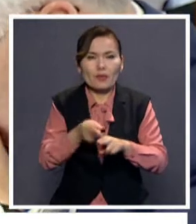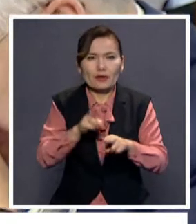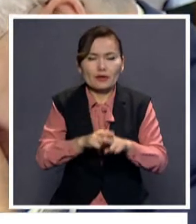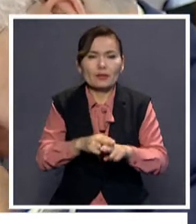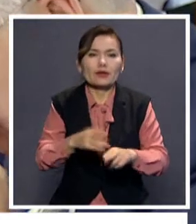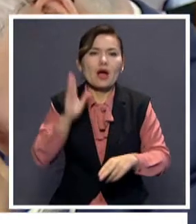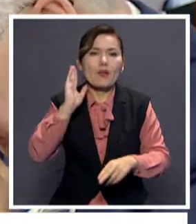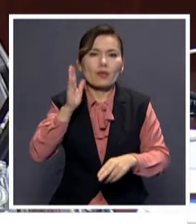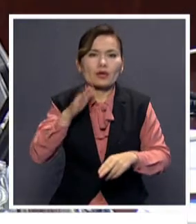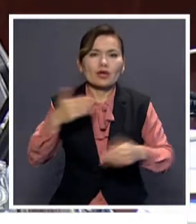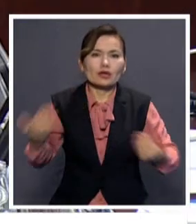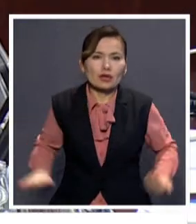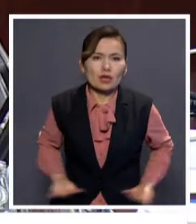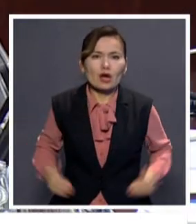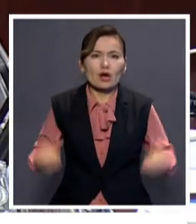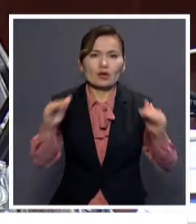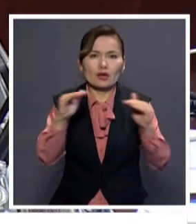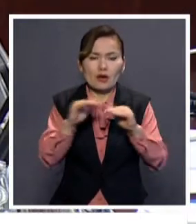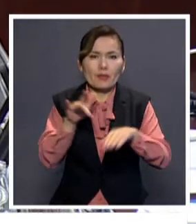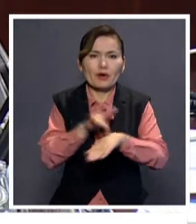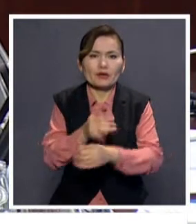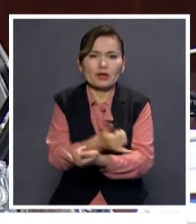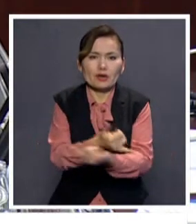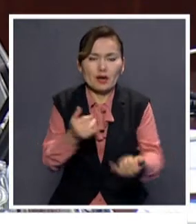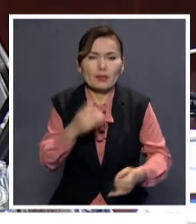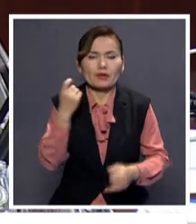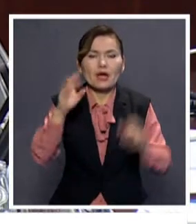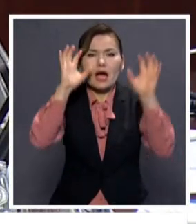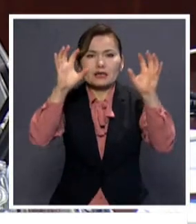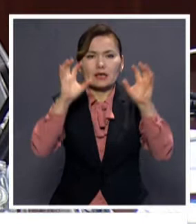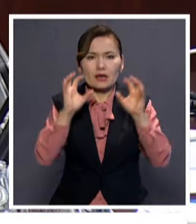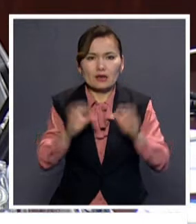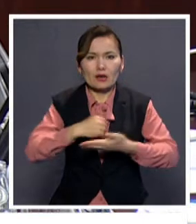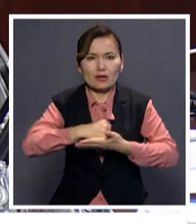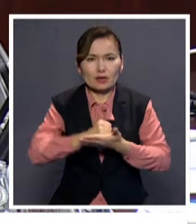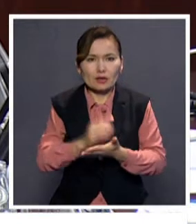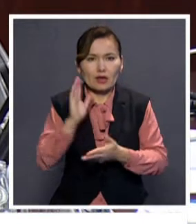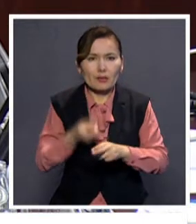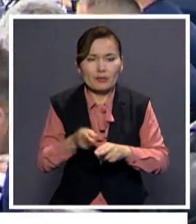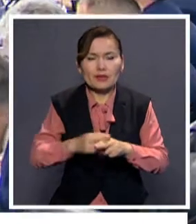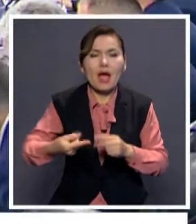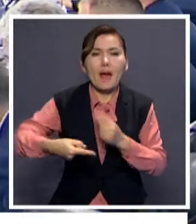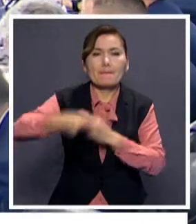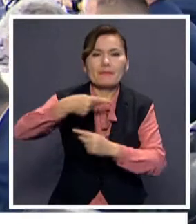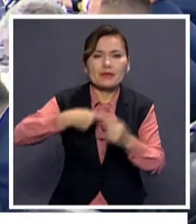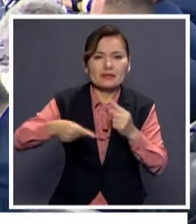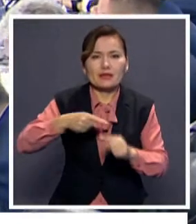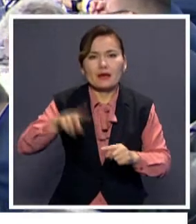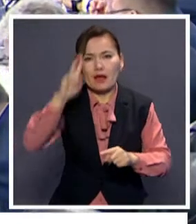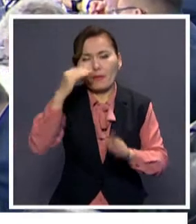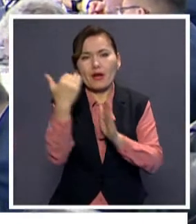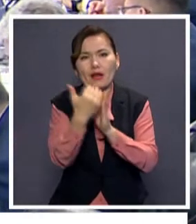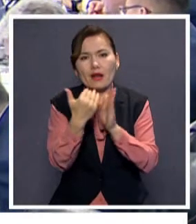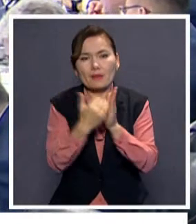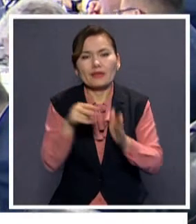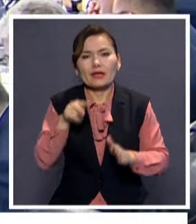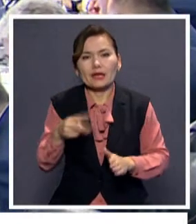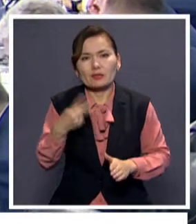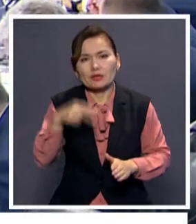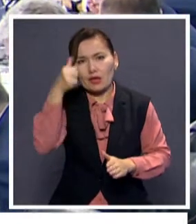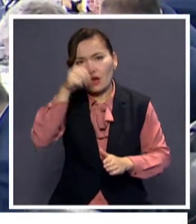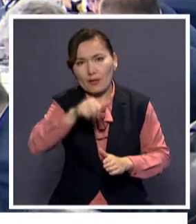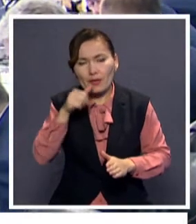табиғи монополиялар тұрғын үй коммуналдық шаруашылық саласындағы заңнама жетілдірілетін болды. Сондай-ақ бизнестің жол картасы 2020 үшін